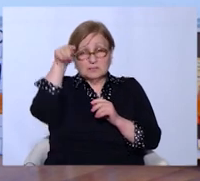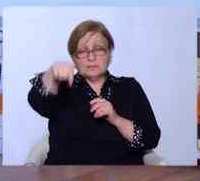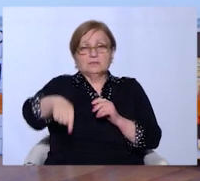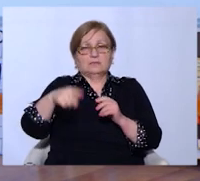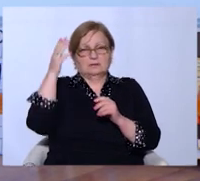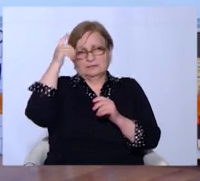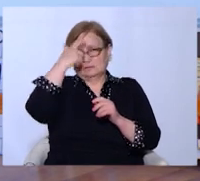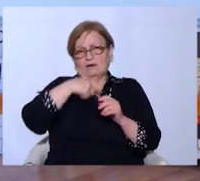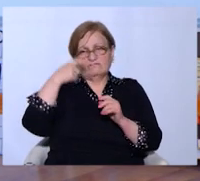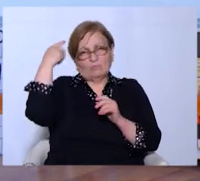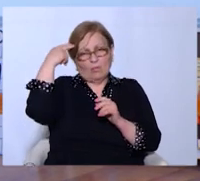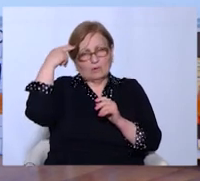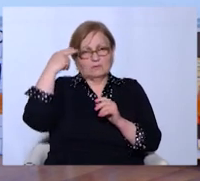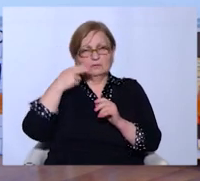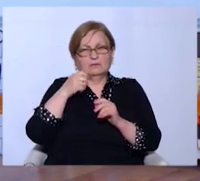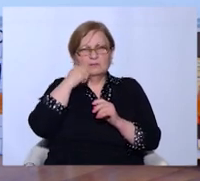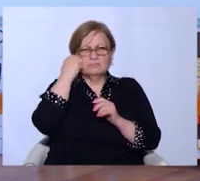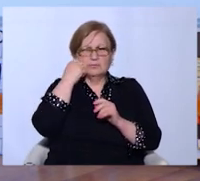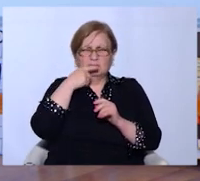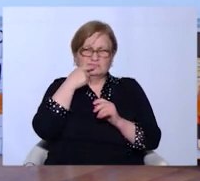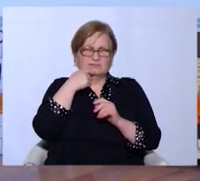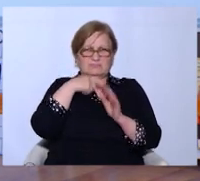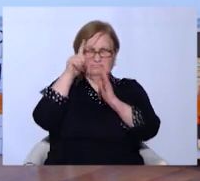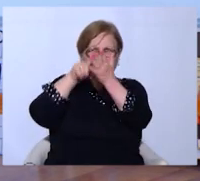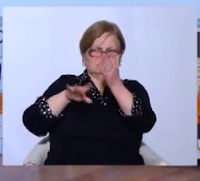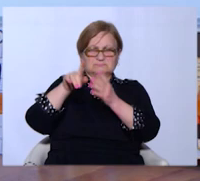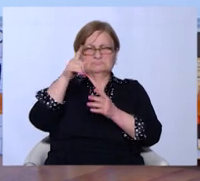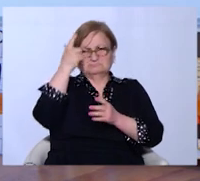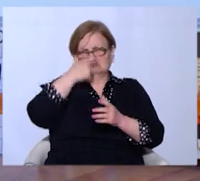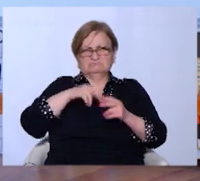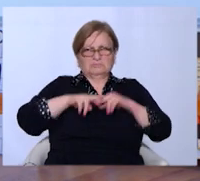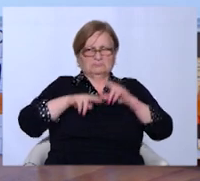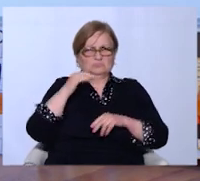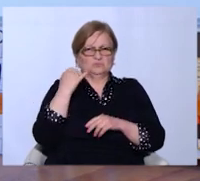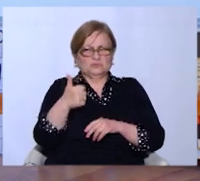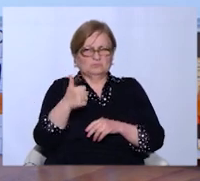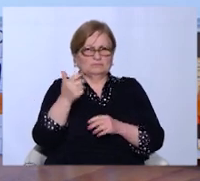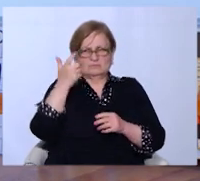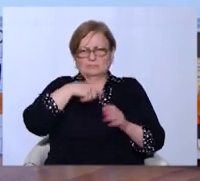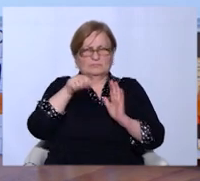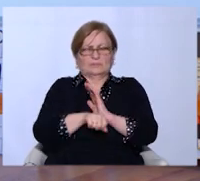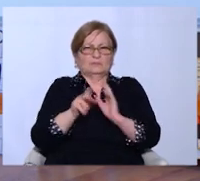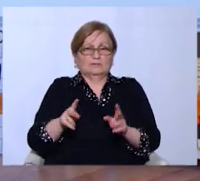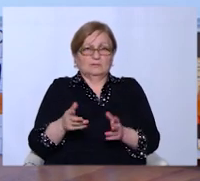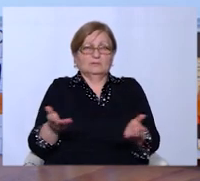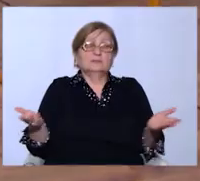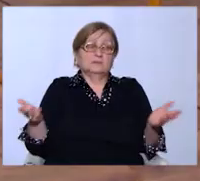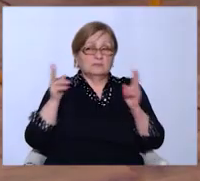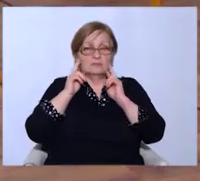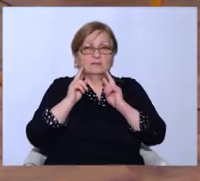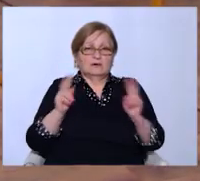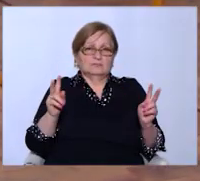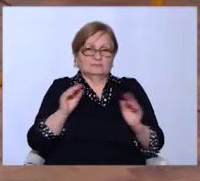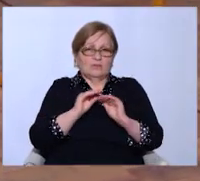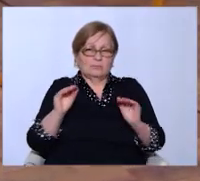თავი მოიკლა. ბებიაჩემი ამბობდა, რომ არაფერი ეტყობოდა იმ დღეს პაოლოს თვითკვლელობისა. თუმცა ოფიციალური